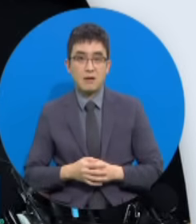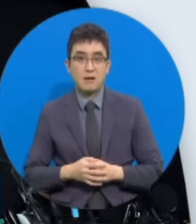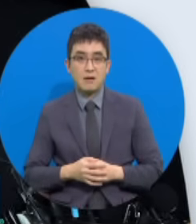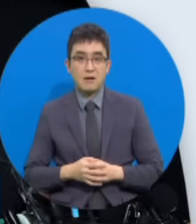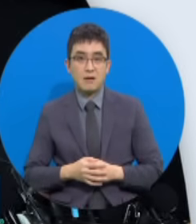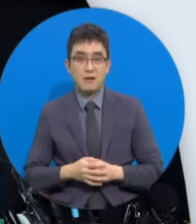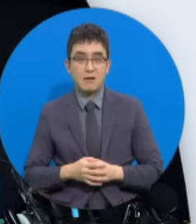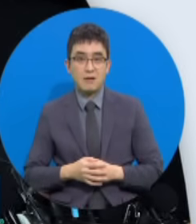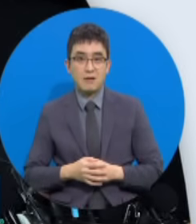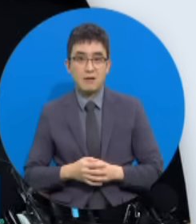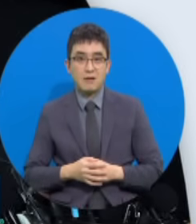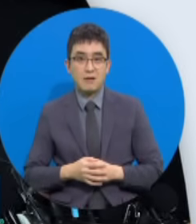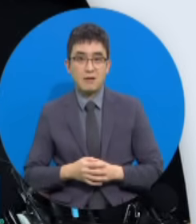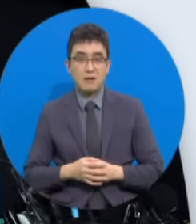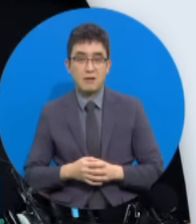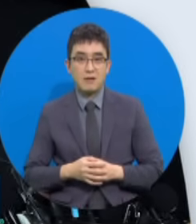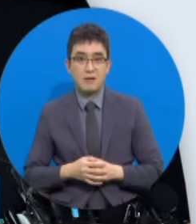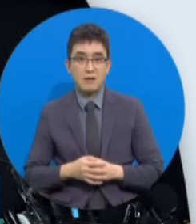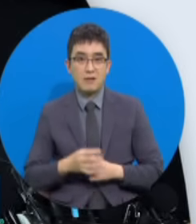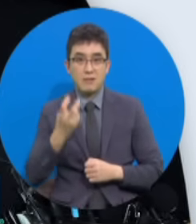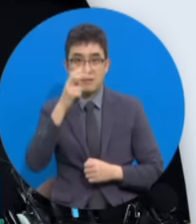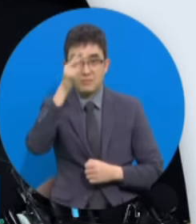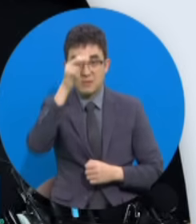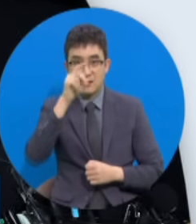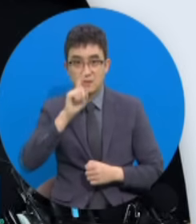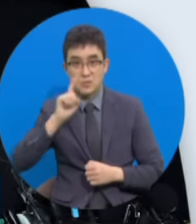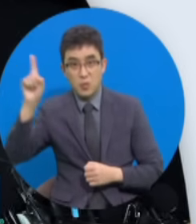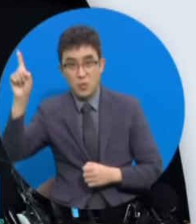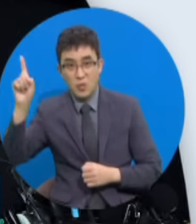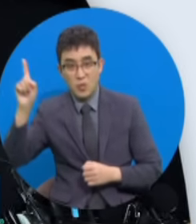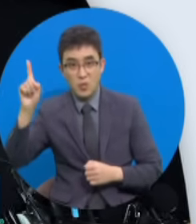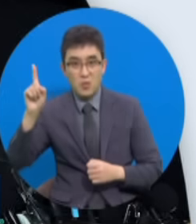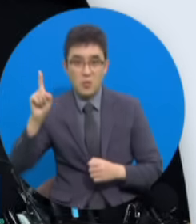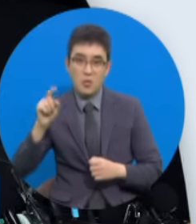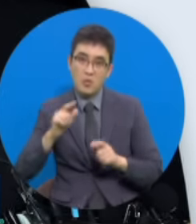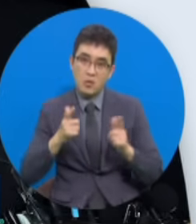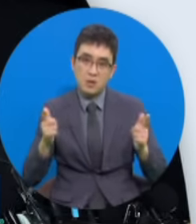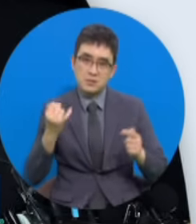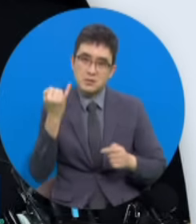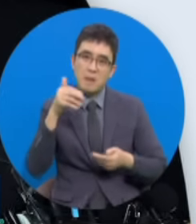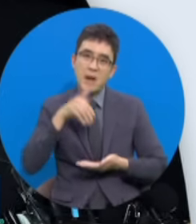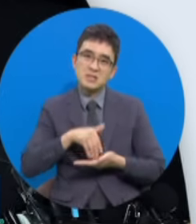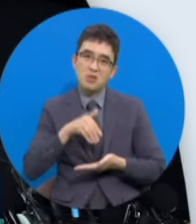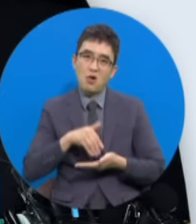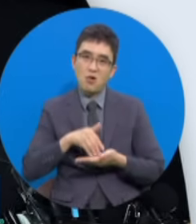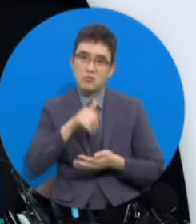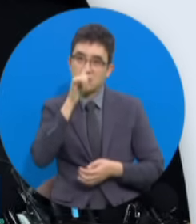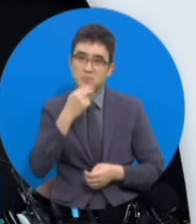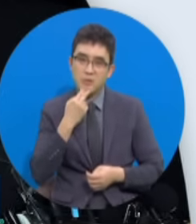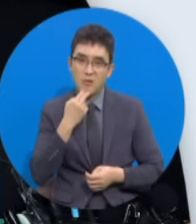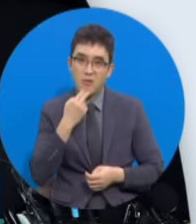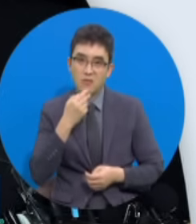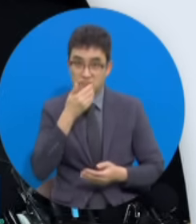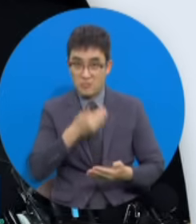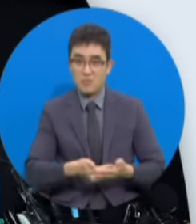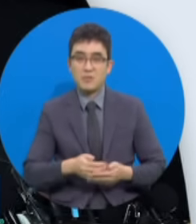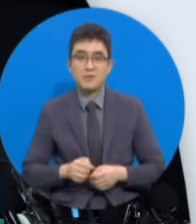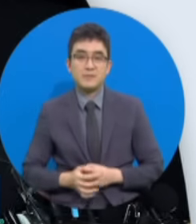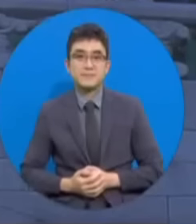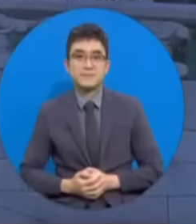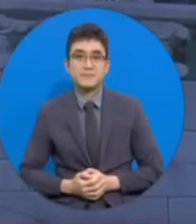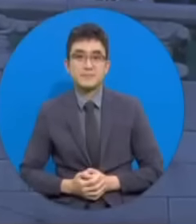과연이라는 가능성도 있습니다. 기소 결정에 반성 여부가 중요하다라고 밝혔습니다. 확실히 김병민 최고위원님,